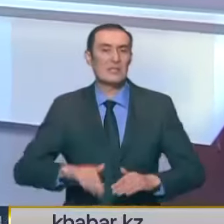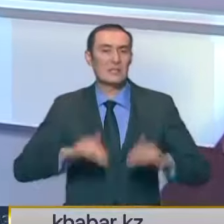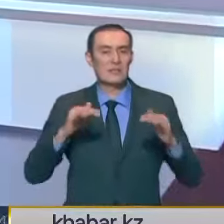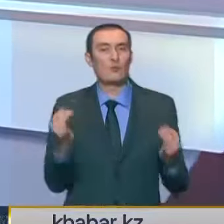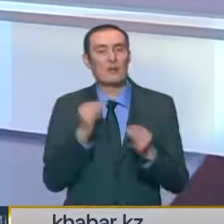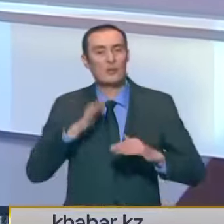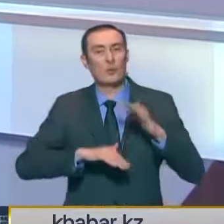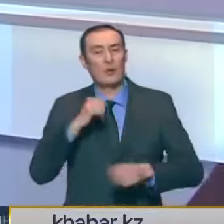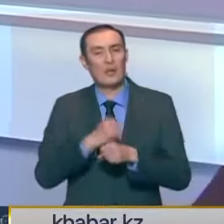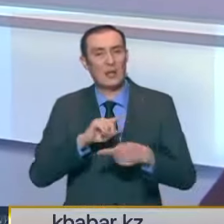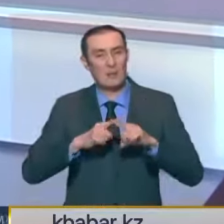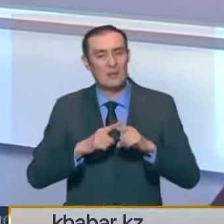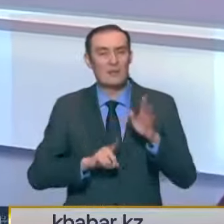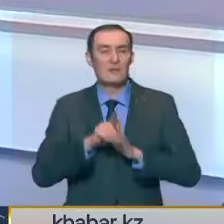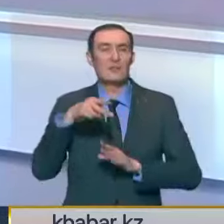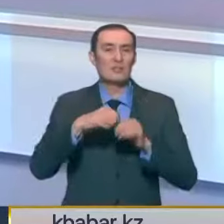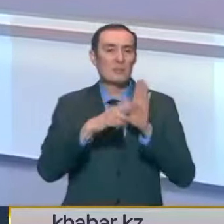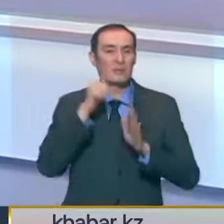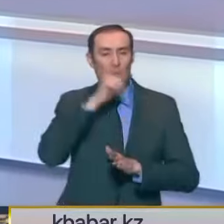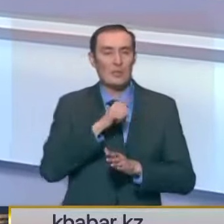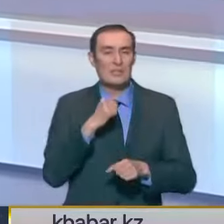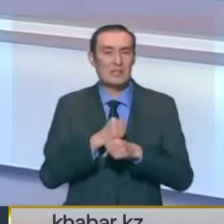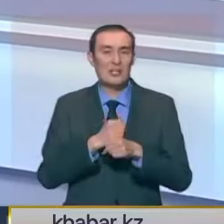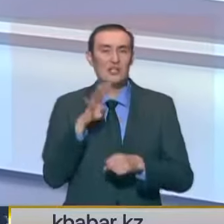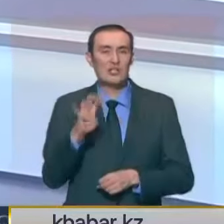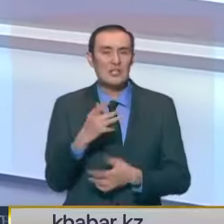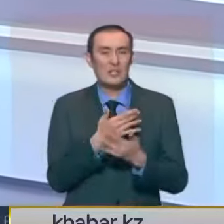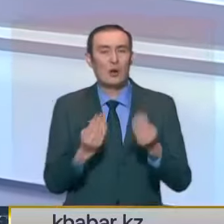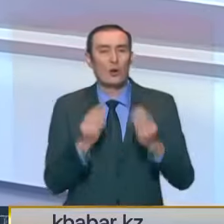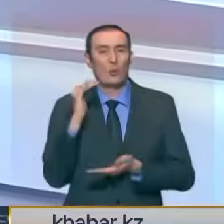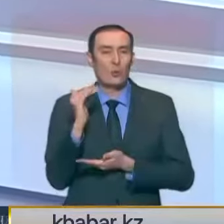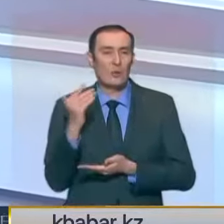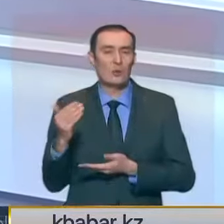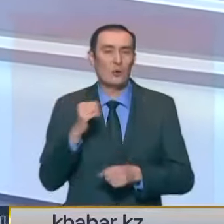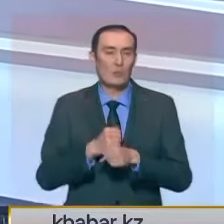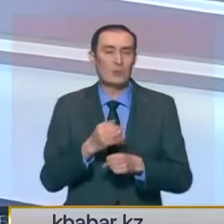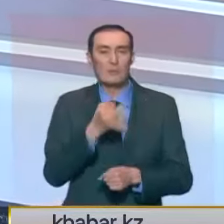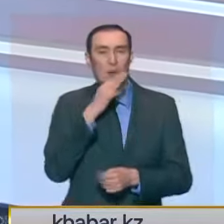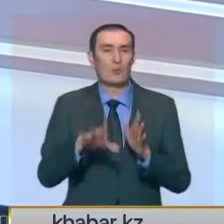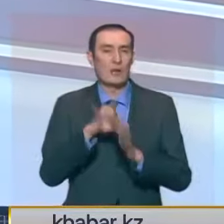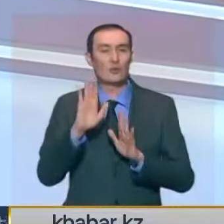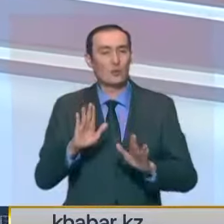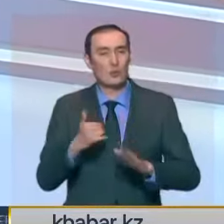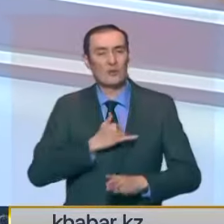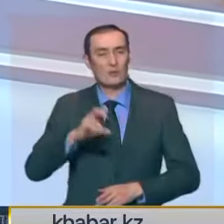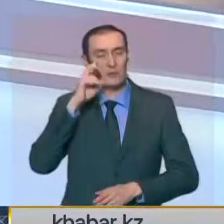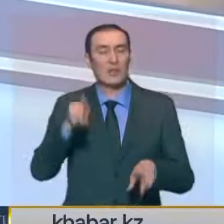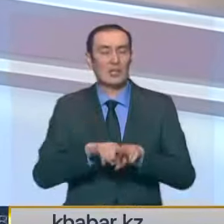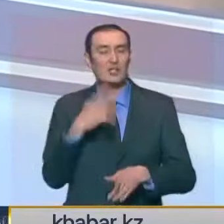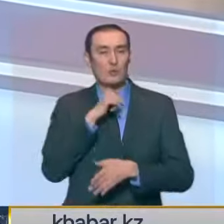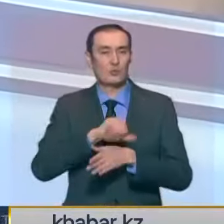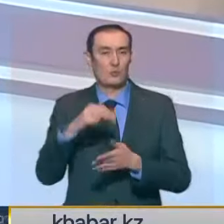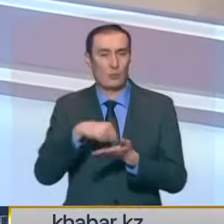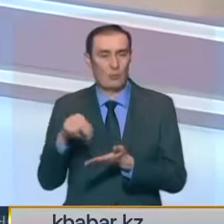увлекается рукоделием с 2017 года она создала более 400 кукол работы же нар пользуются популярностью не только в нашей стране Но и за